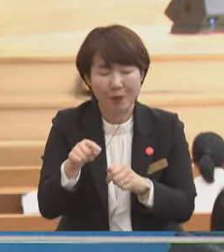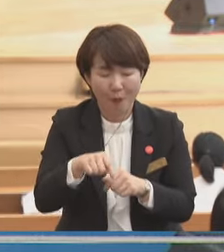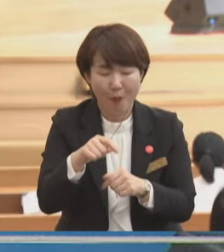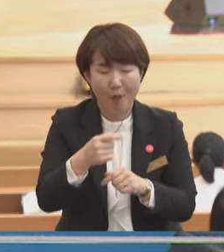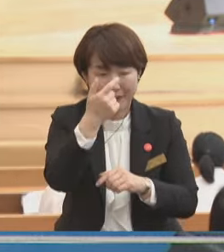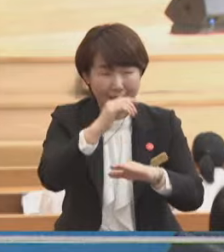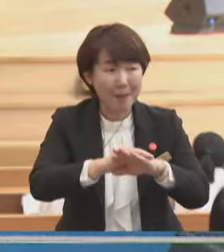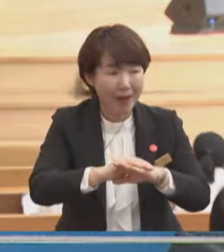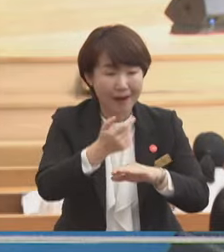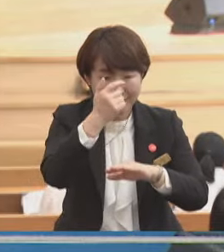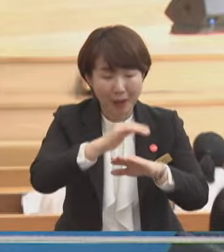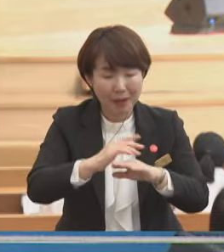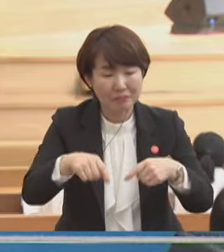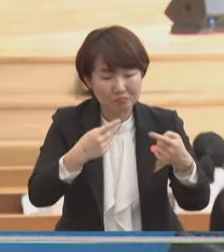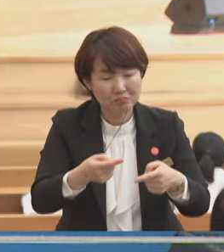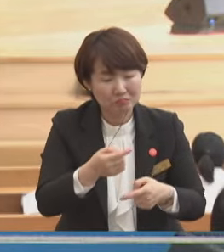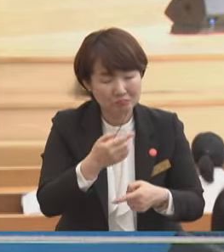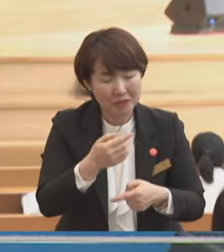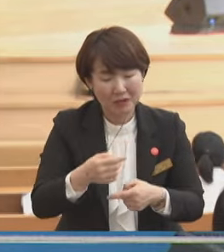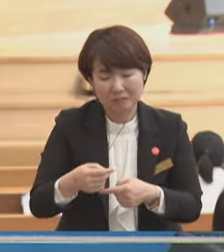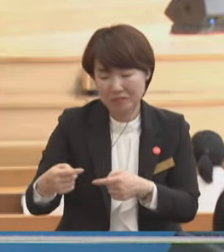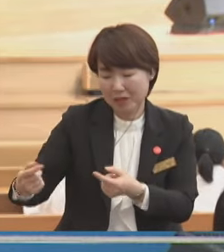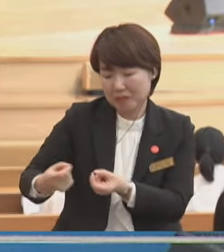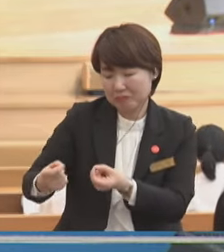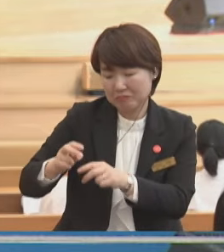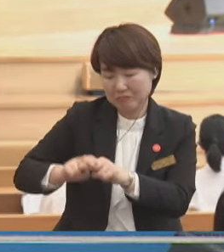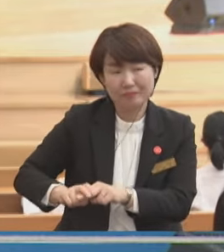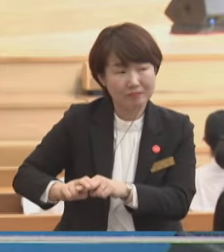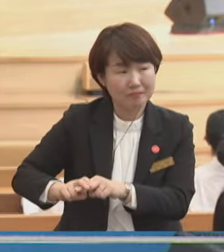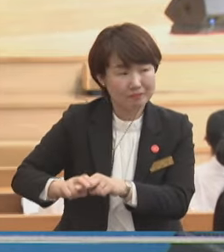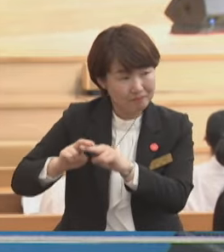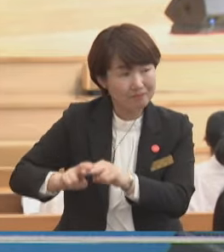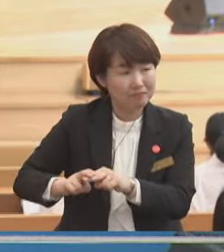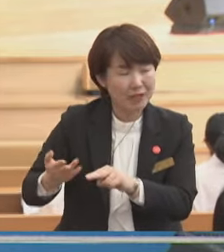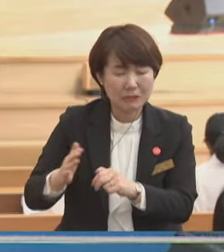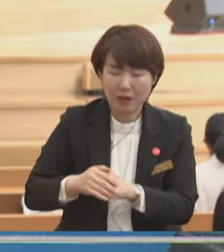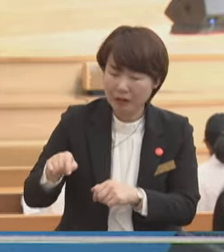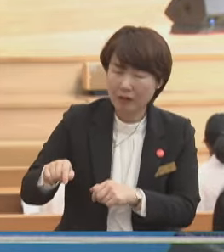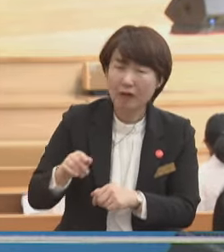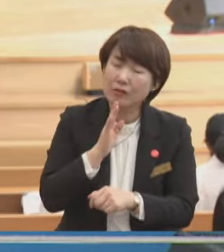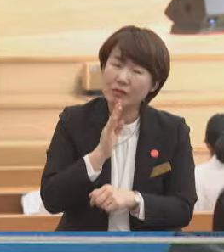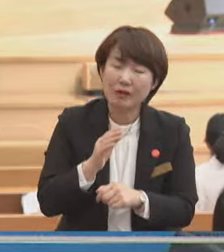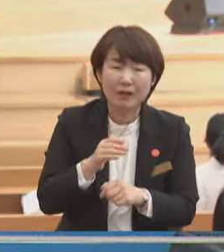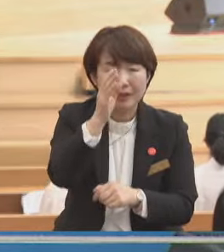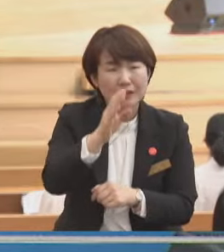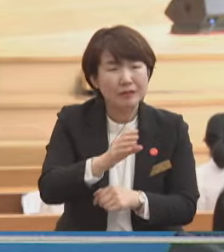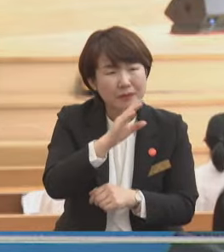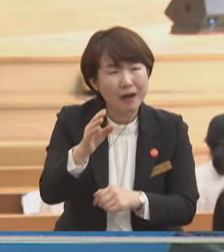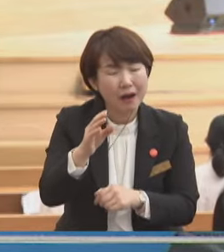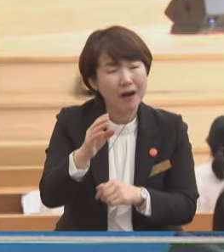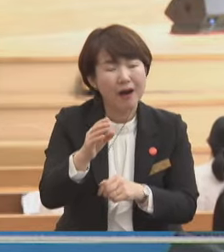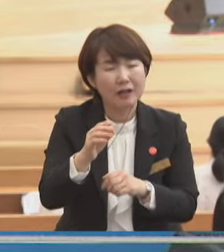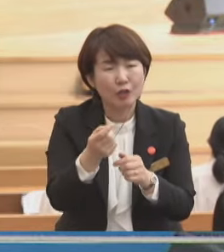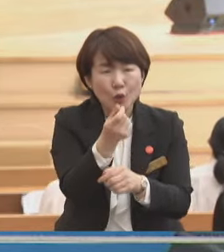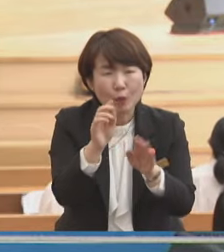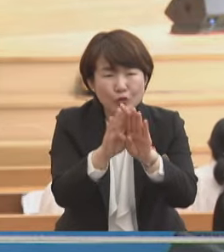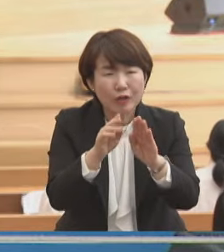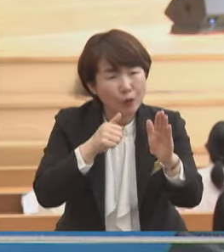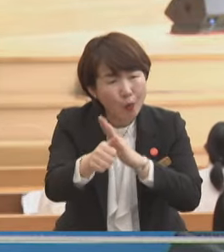옆에 앉아 주긴 하지만 얘가 정말 좁은문을 통과했는지 십자가 언덕을 올 올랐는지 확신이